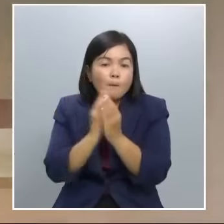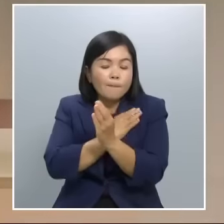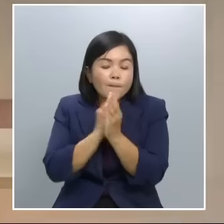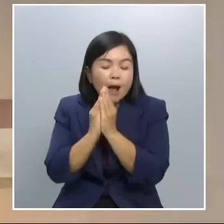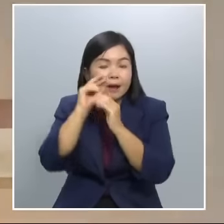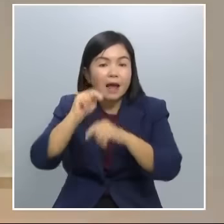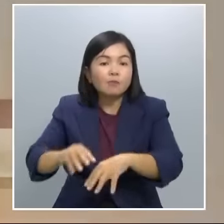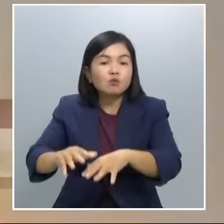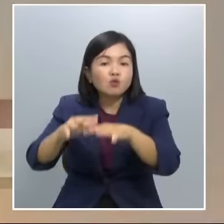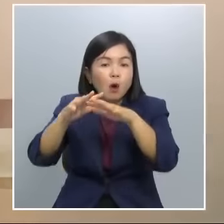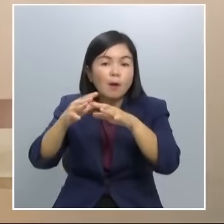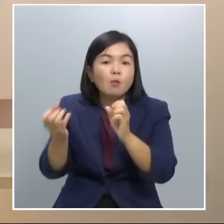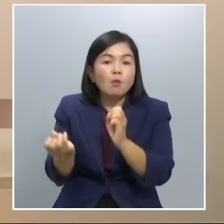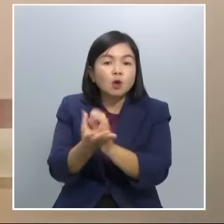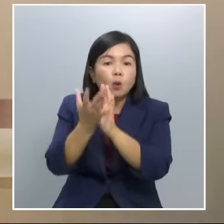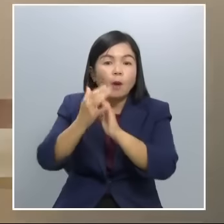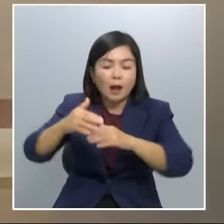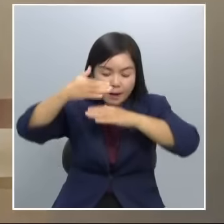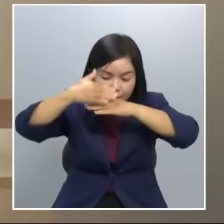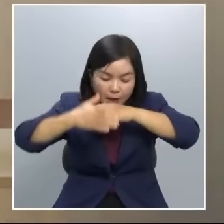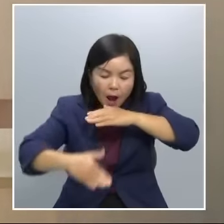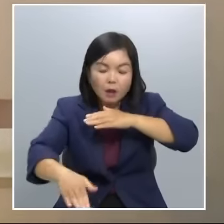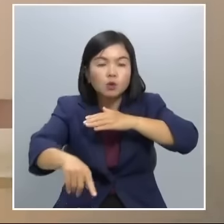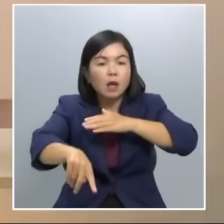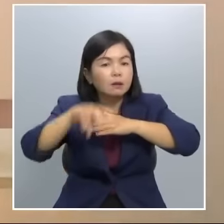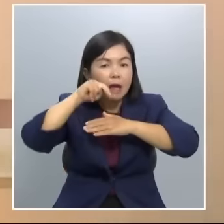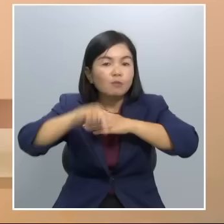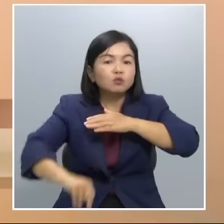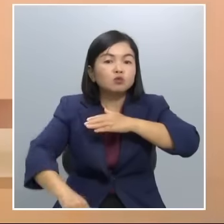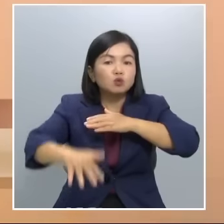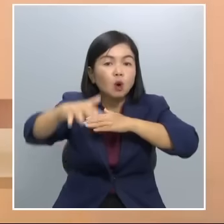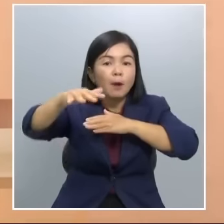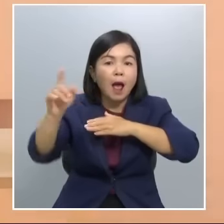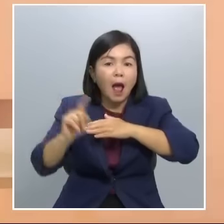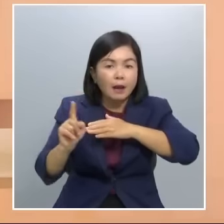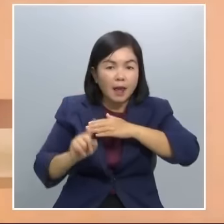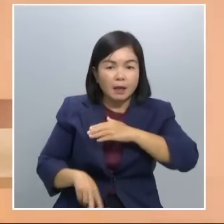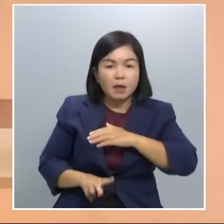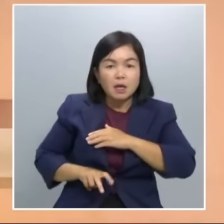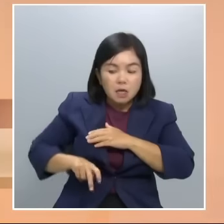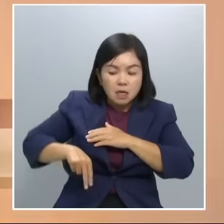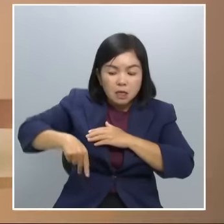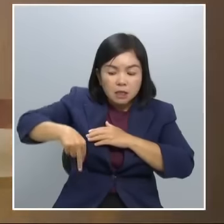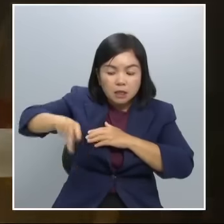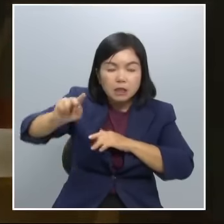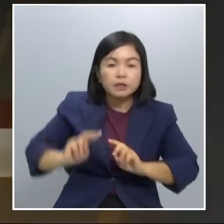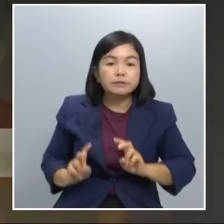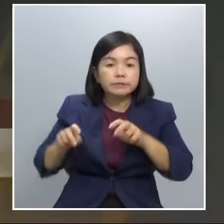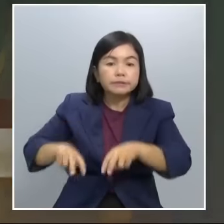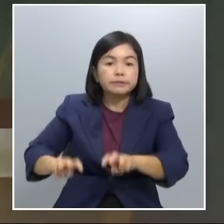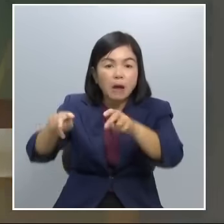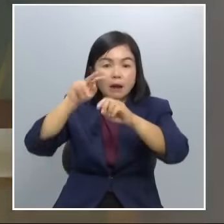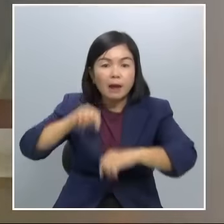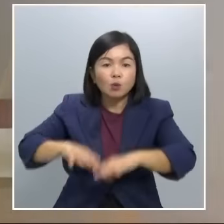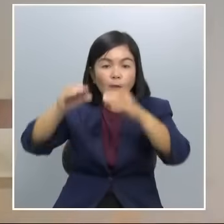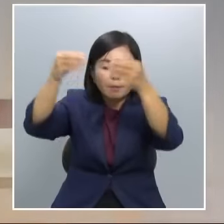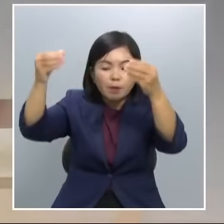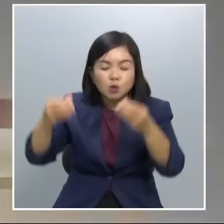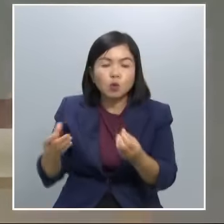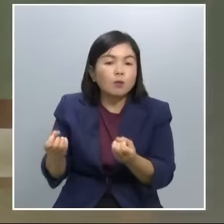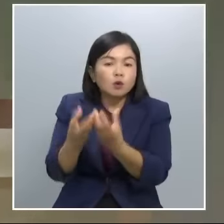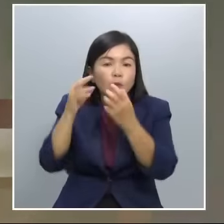แล้วก็ทะลักเข้าไปที่พื้นที่ด้านล่างของวัดพระธาตุดอยสุเทพบันไดขึ้นรถรางตู้ ATM ก็เสียหายแ